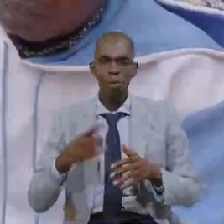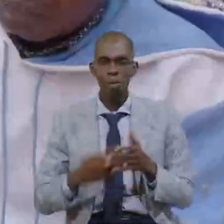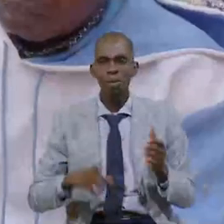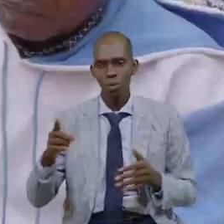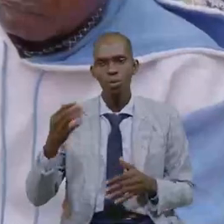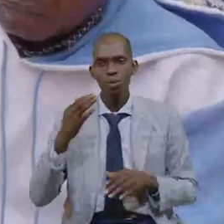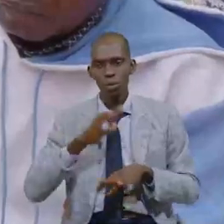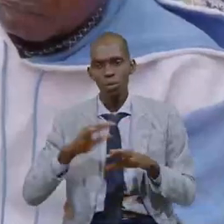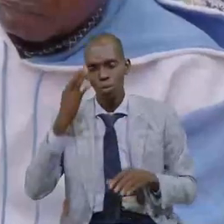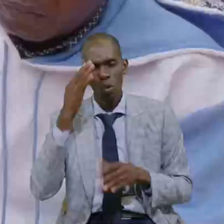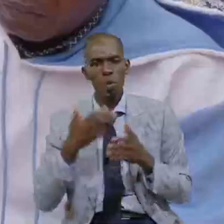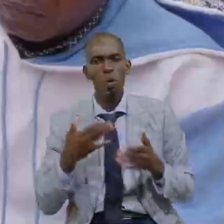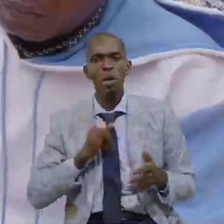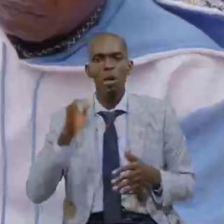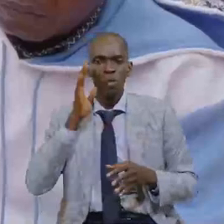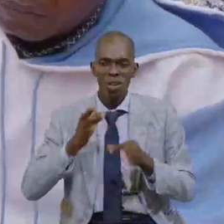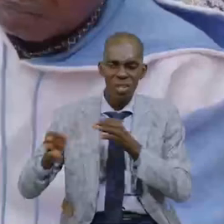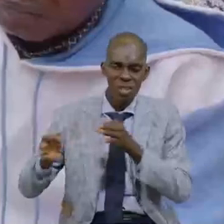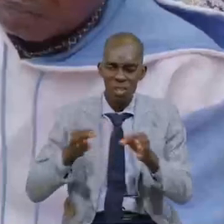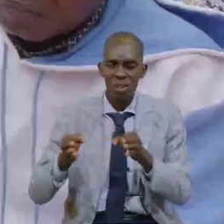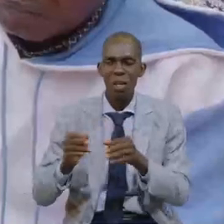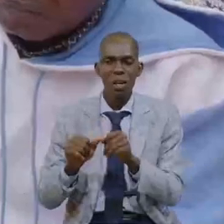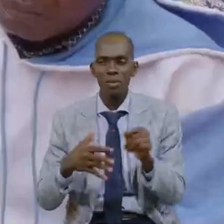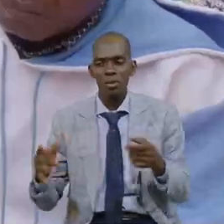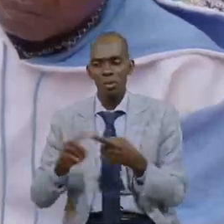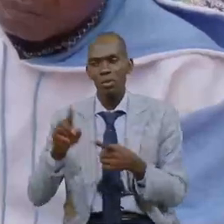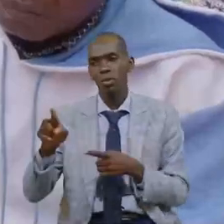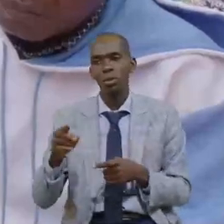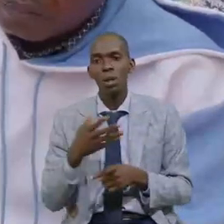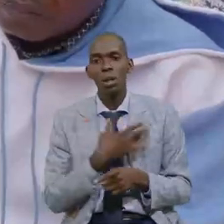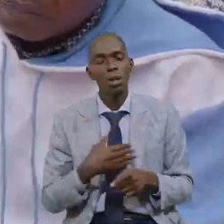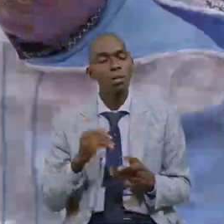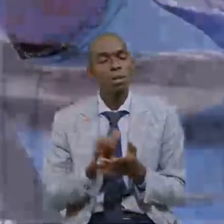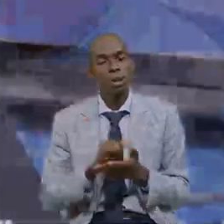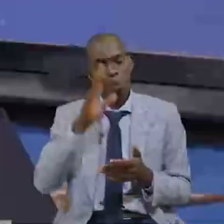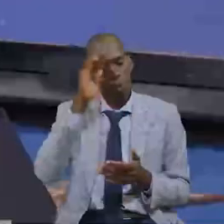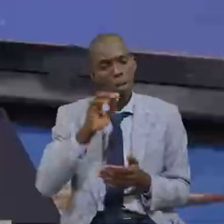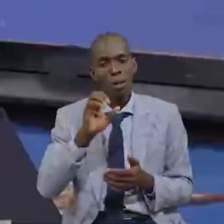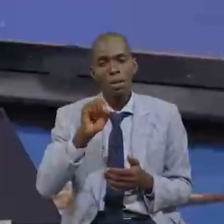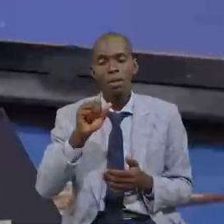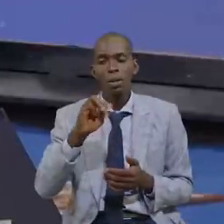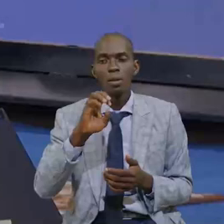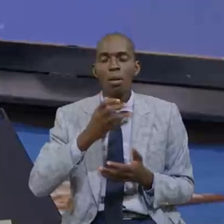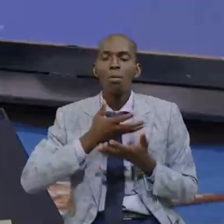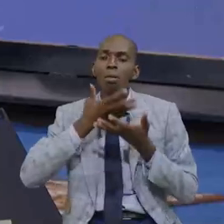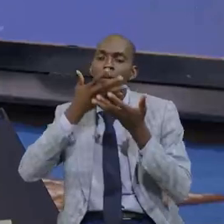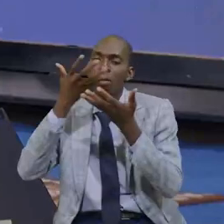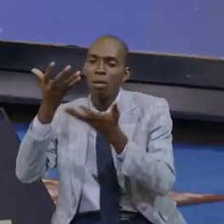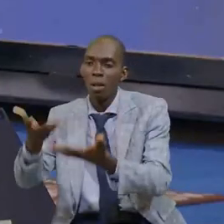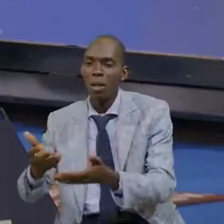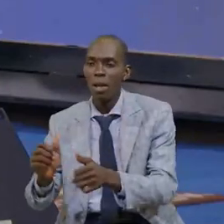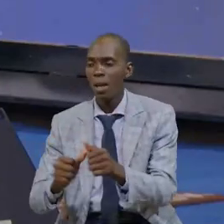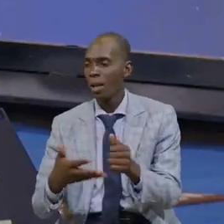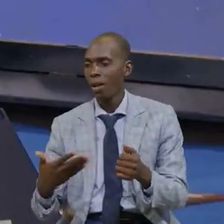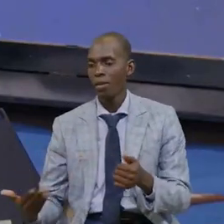prophétie avant ma naissance, je vais tout te dire. Et il a tout raconté à la dame. Et